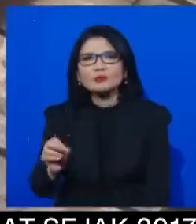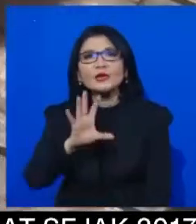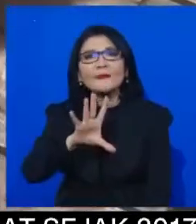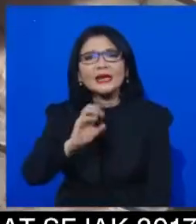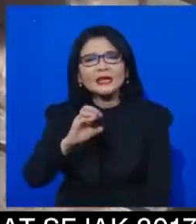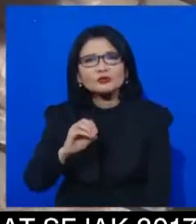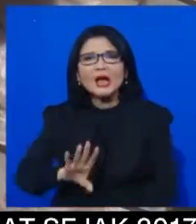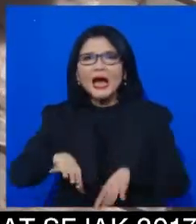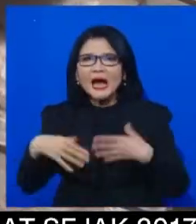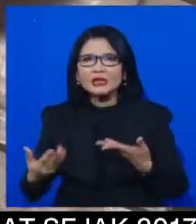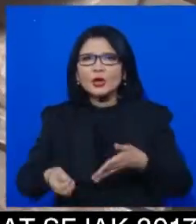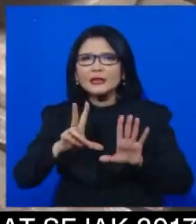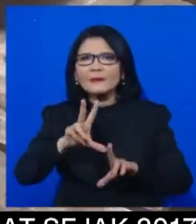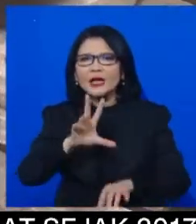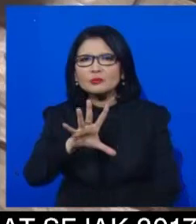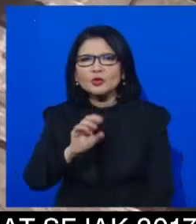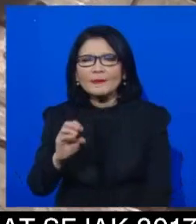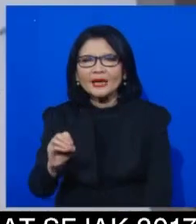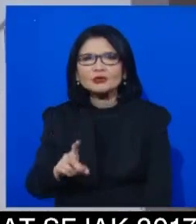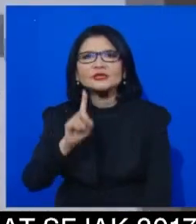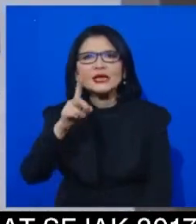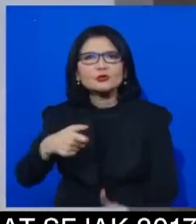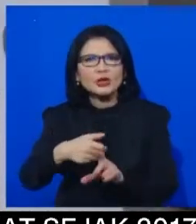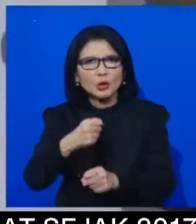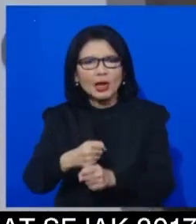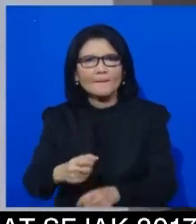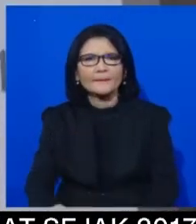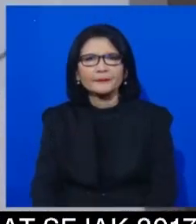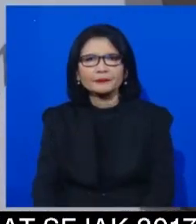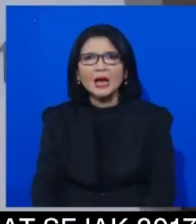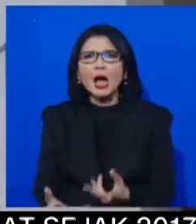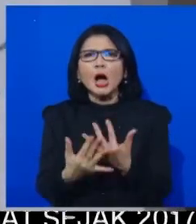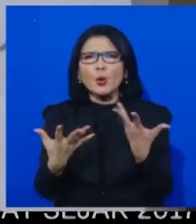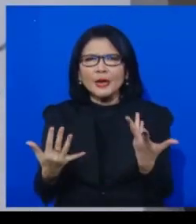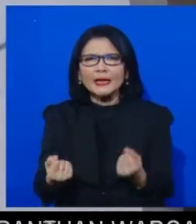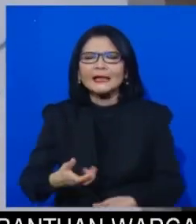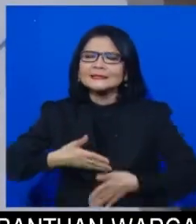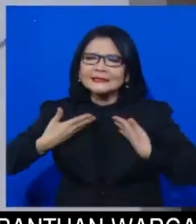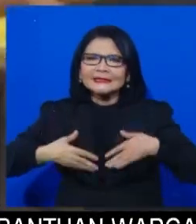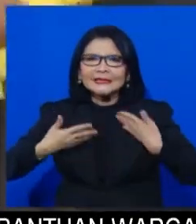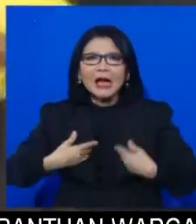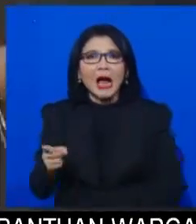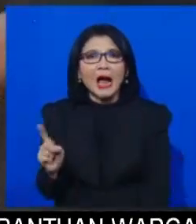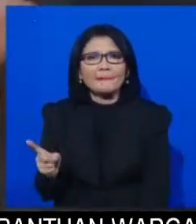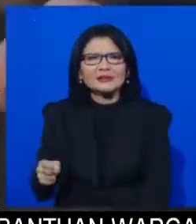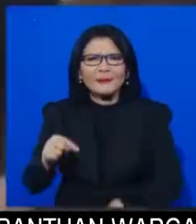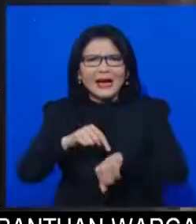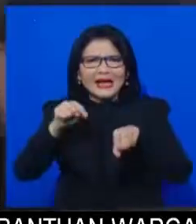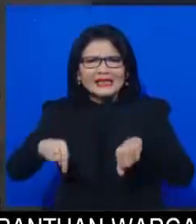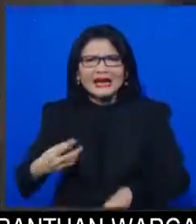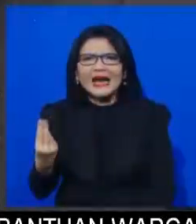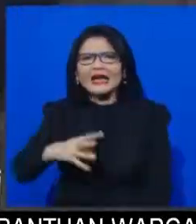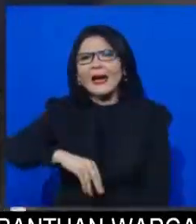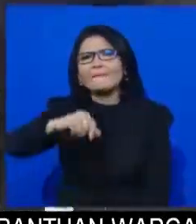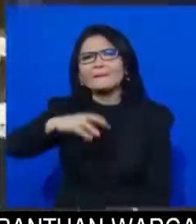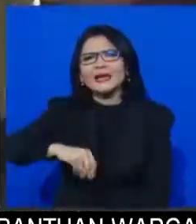Rp42.500 atau Rp8.500 per kilogramnya. Warga mengaku senang lantaran saat ini harga beras di